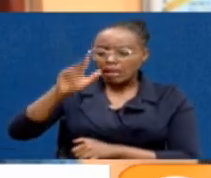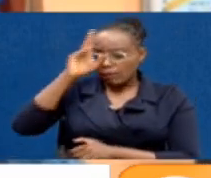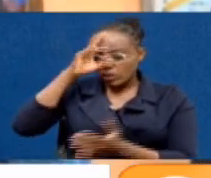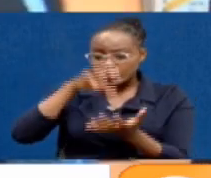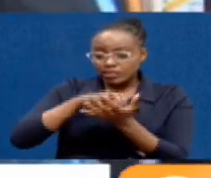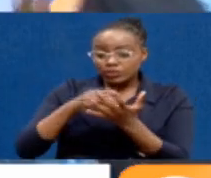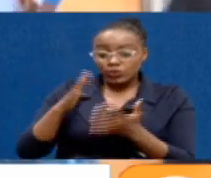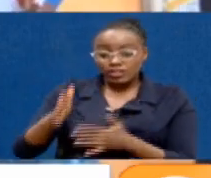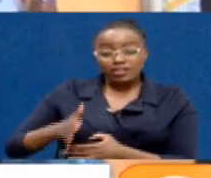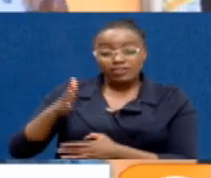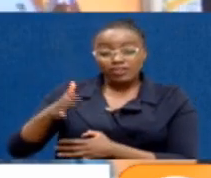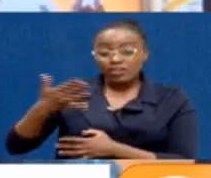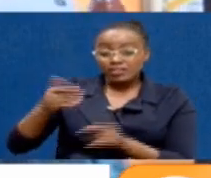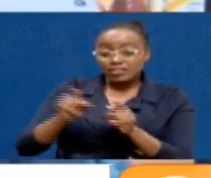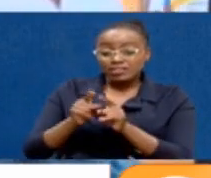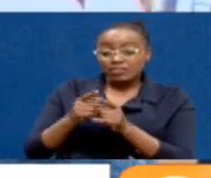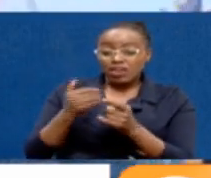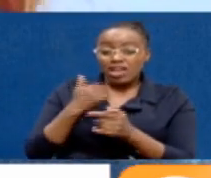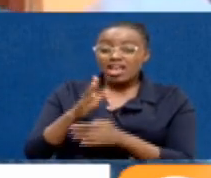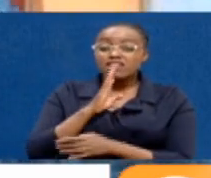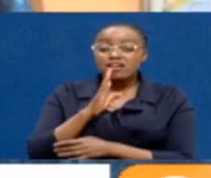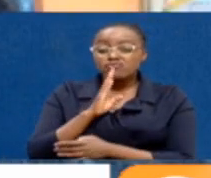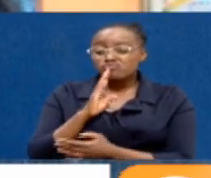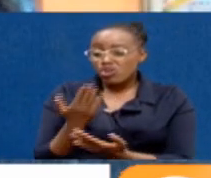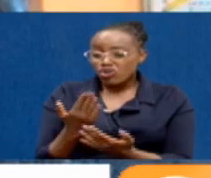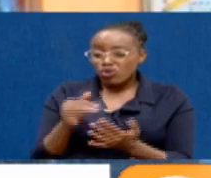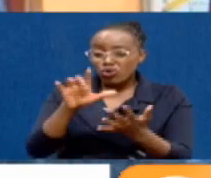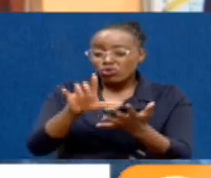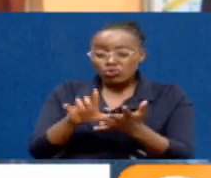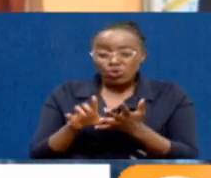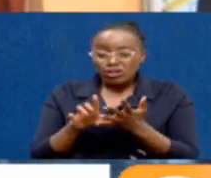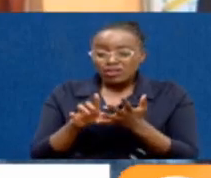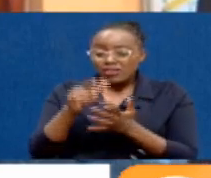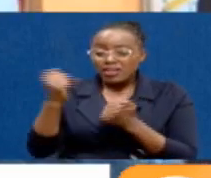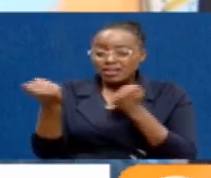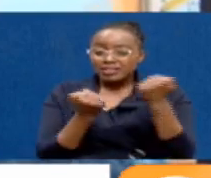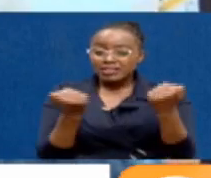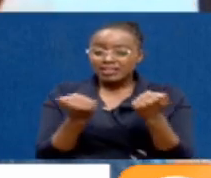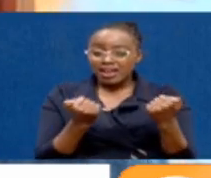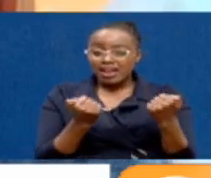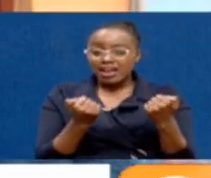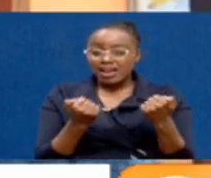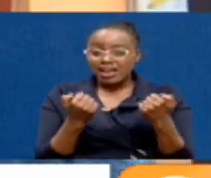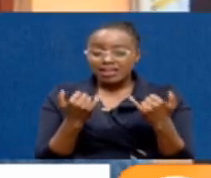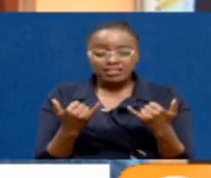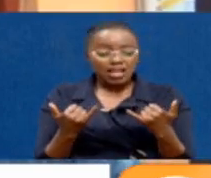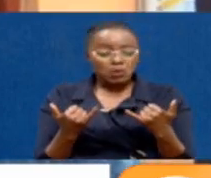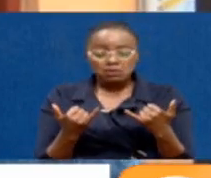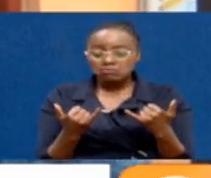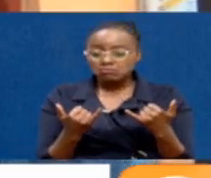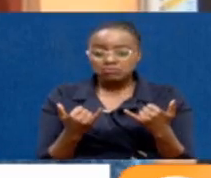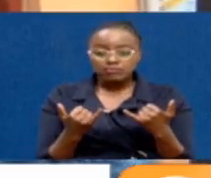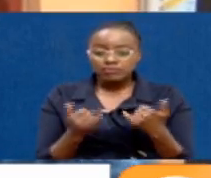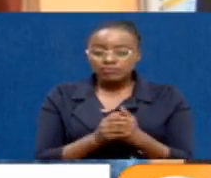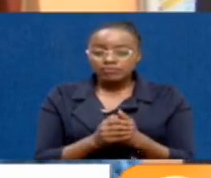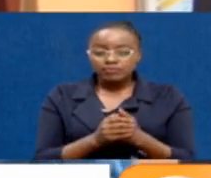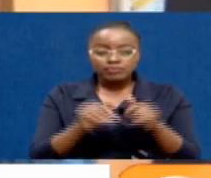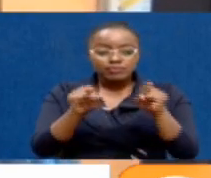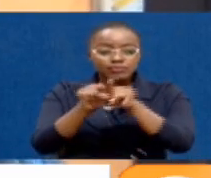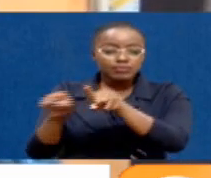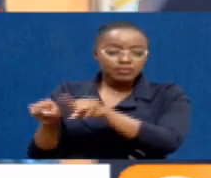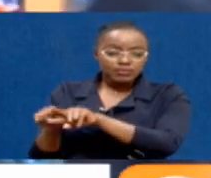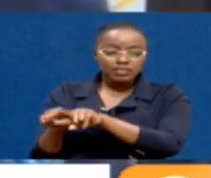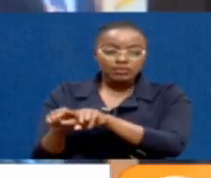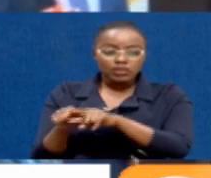station. Magari hata zilikuwa na deni. Hakuna masiku wameongea kuhusu hiyo gari. Sasa nitatoka hapa. Na huyu mtoto naelekea